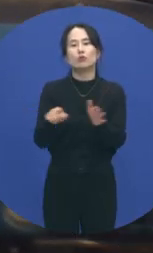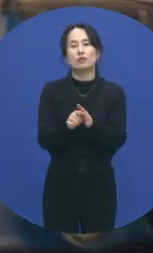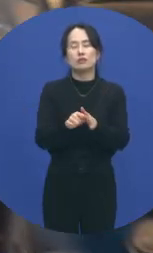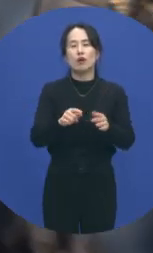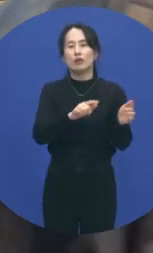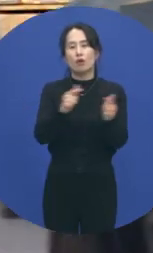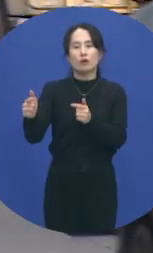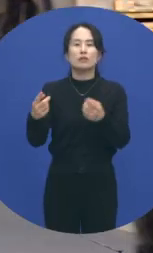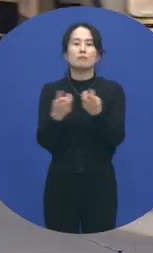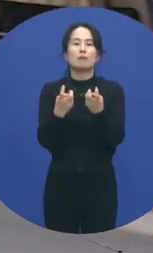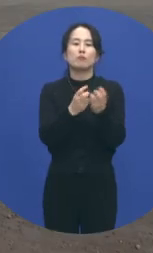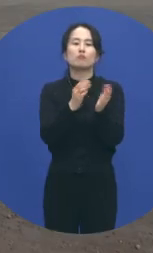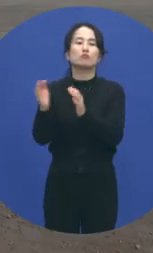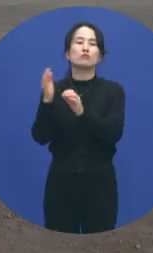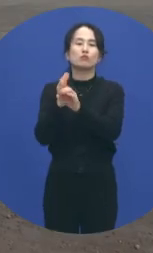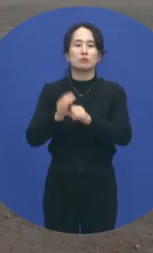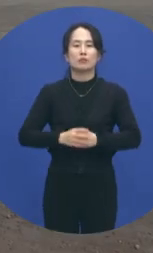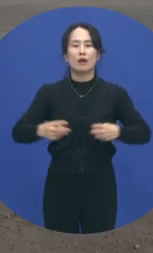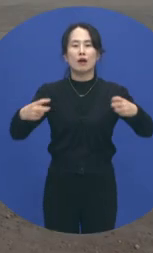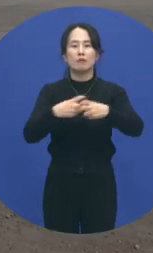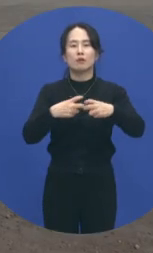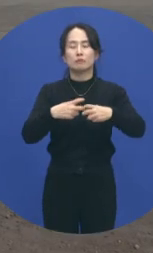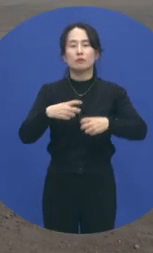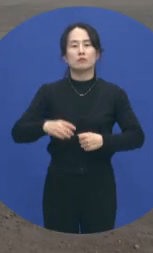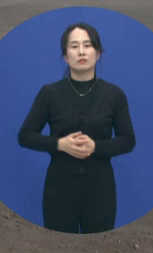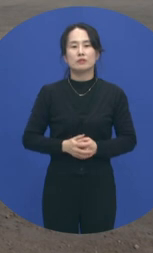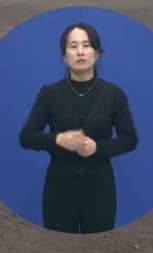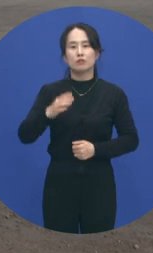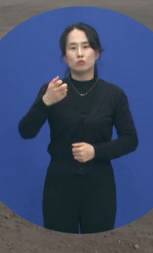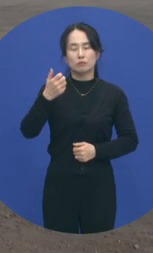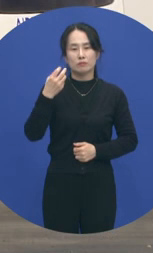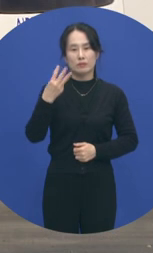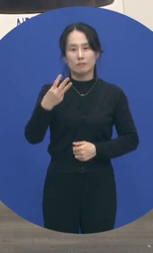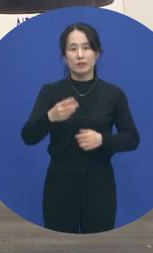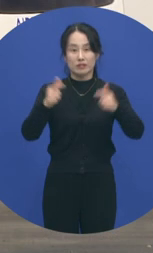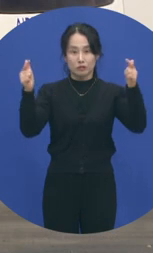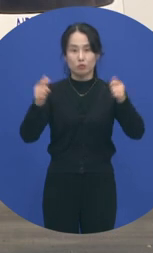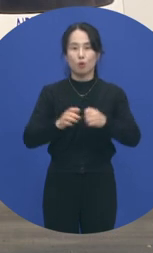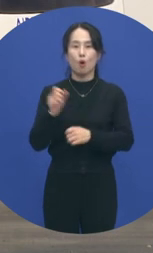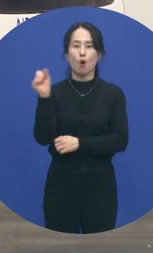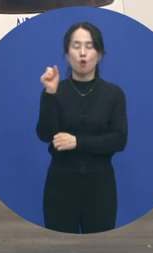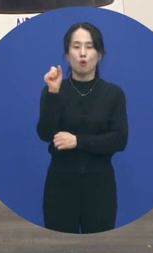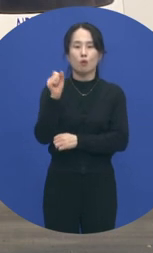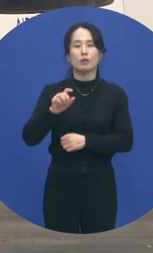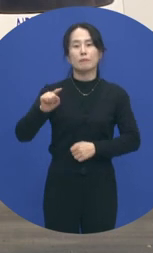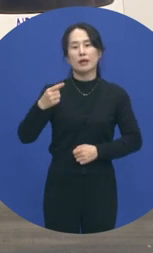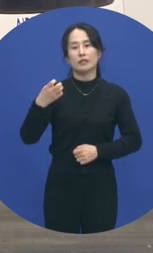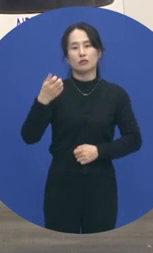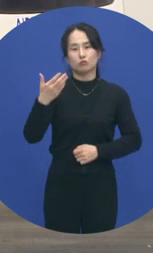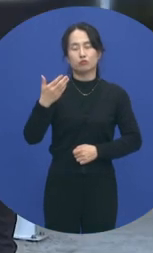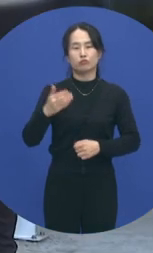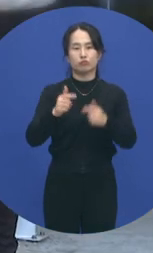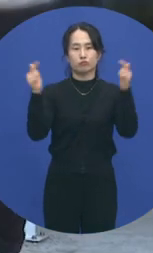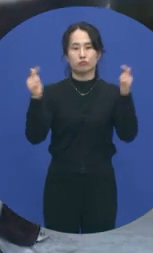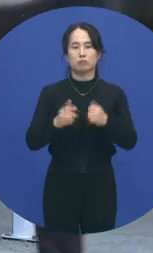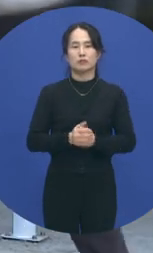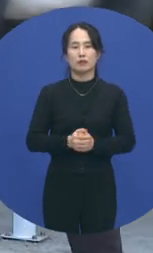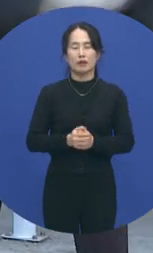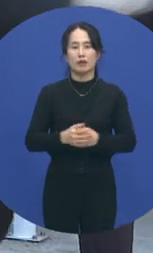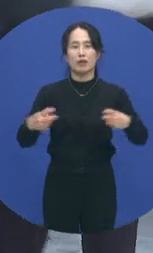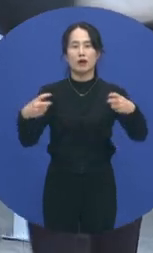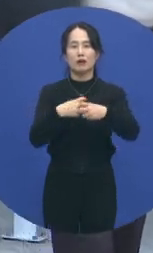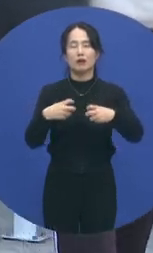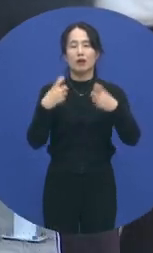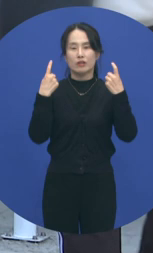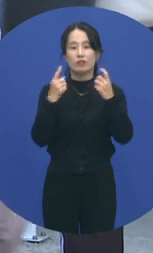추진합니다. 시외버스 44개 노선, 93대를 증차하고 운행 횟수는 149회 늘립니다.